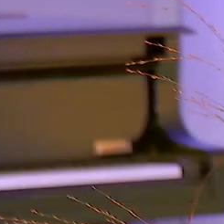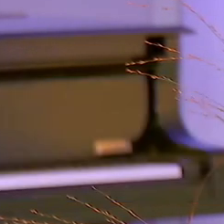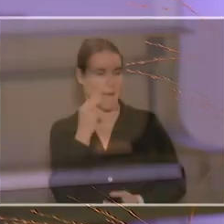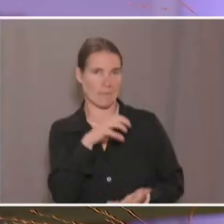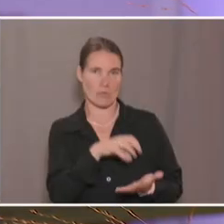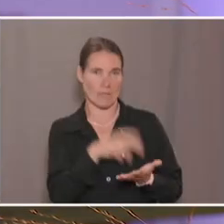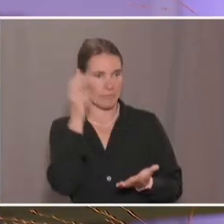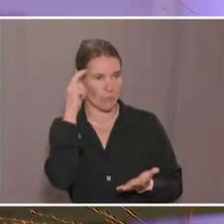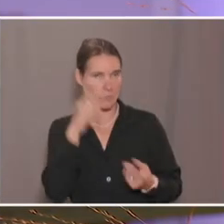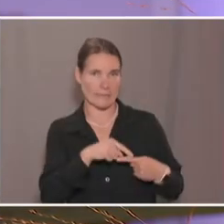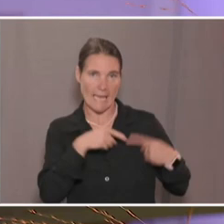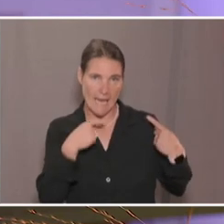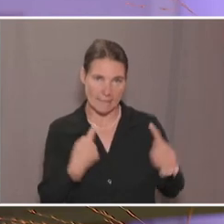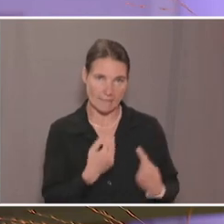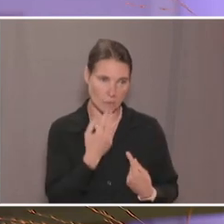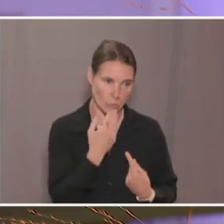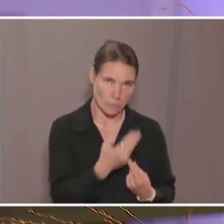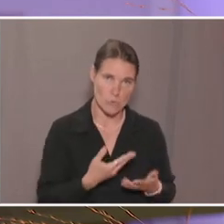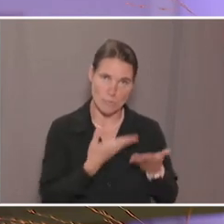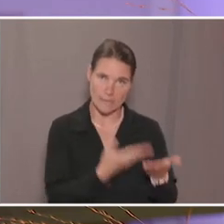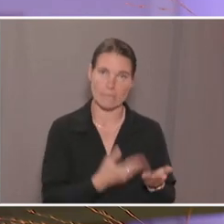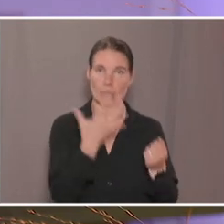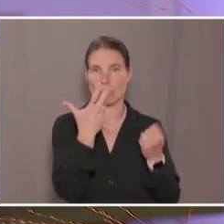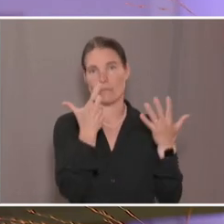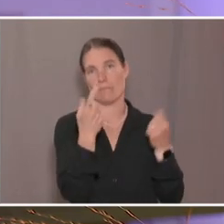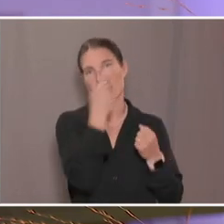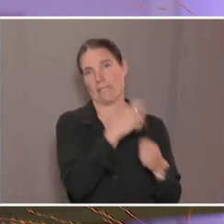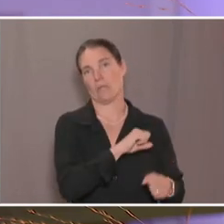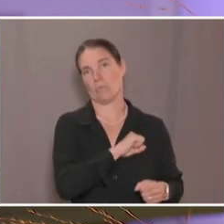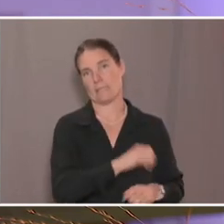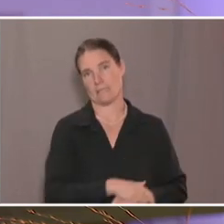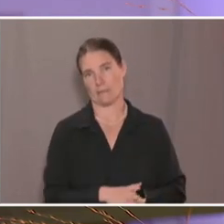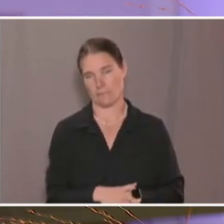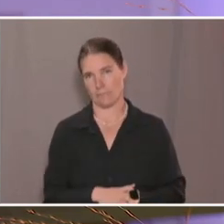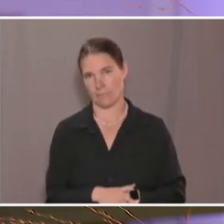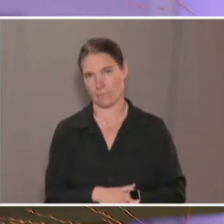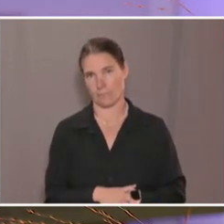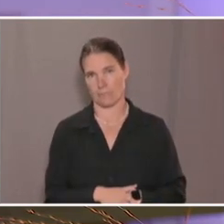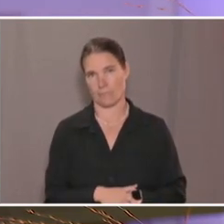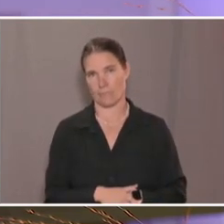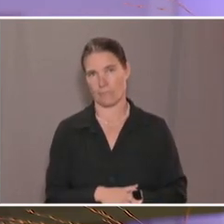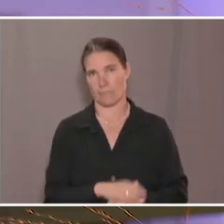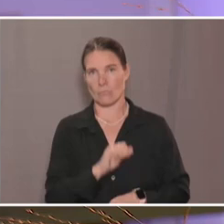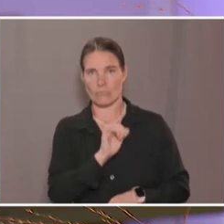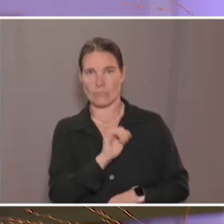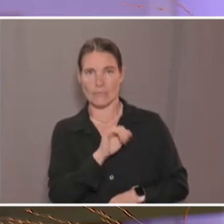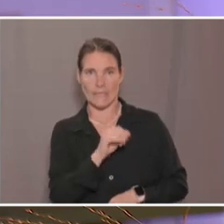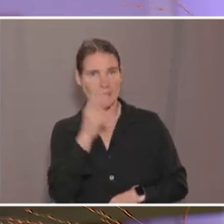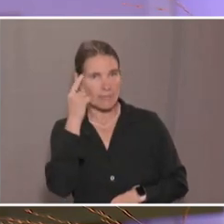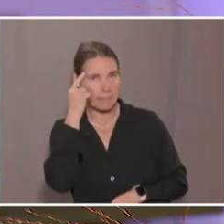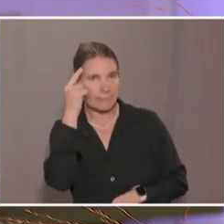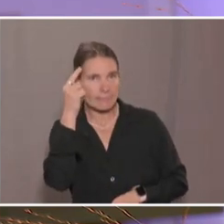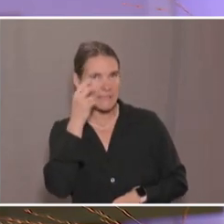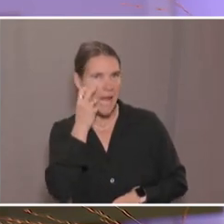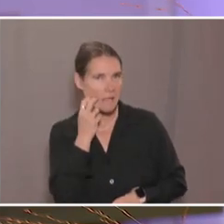die herzlichsten Glückwünsche überbringen zum 75. Geburtstag. Und nun könnte man ja meinen, das ist